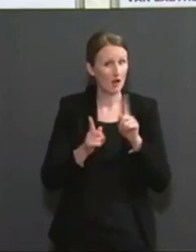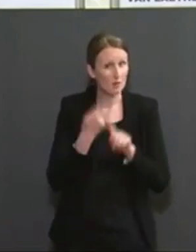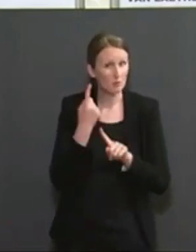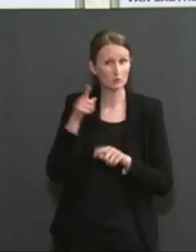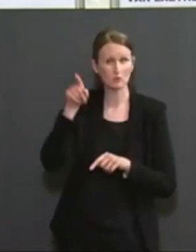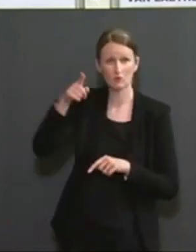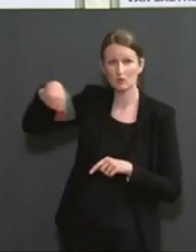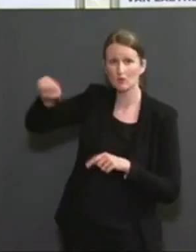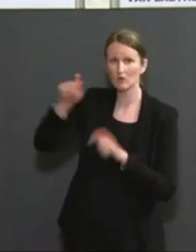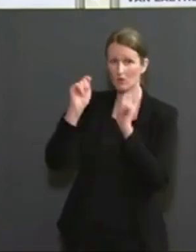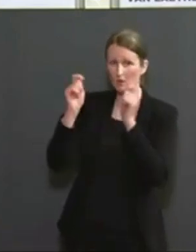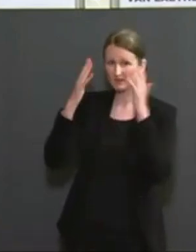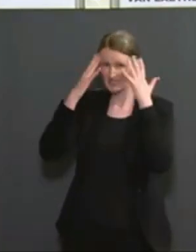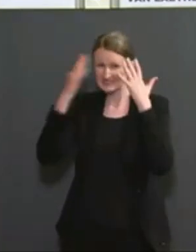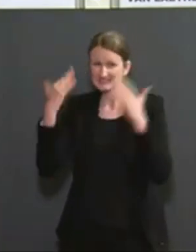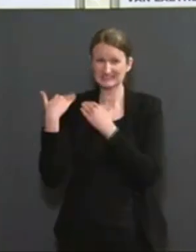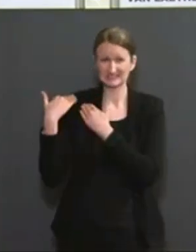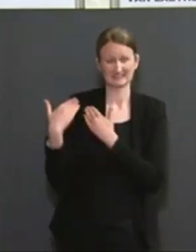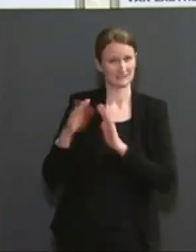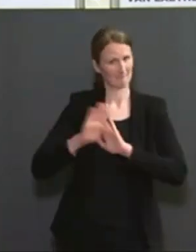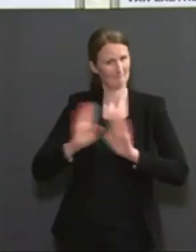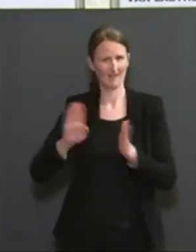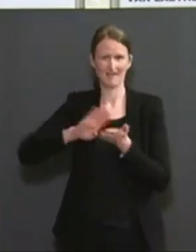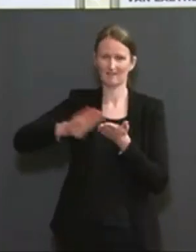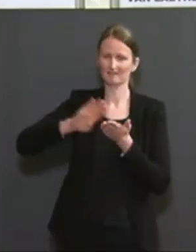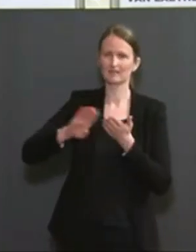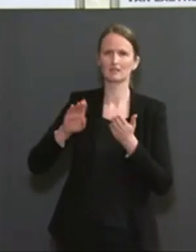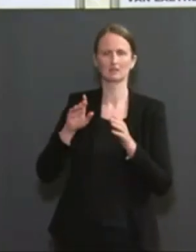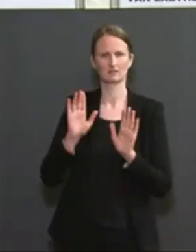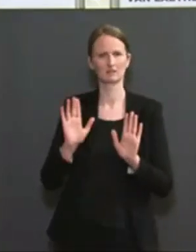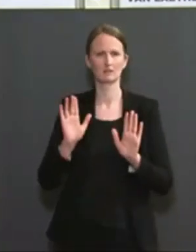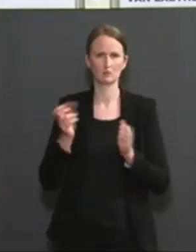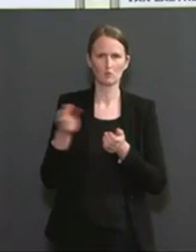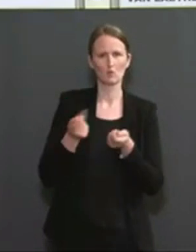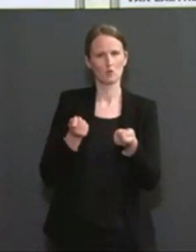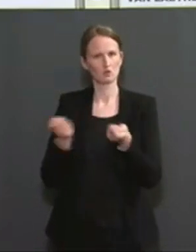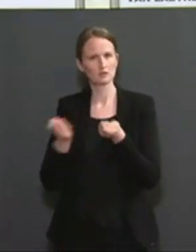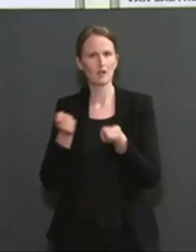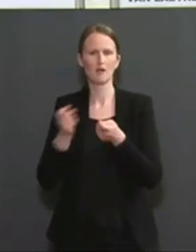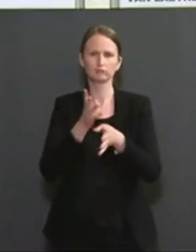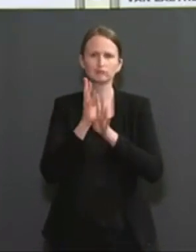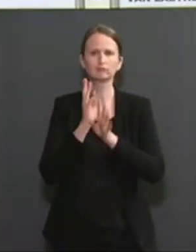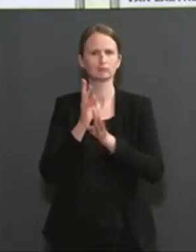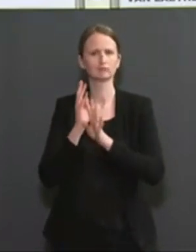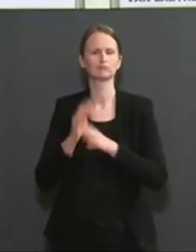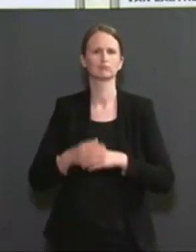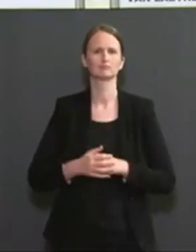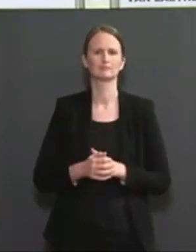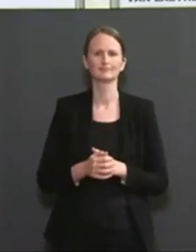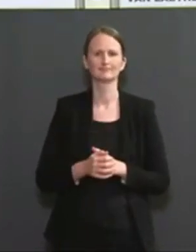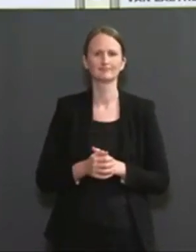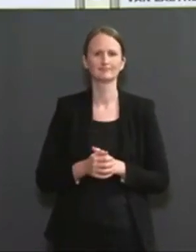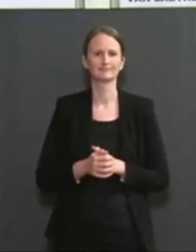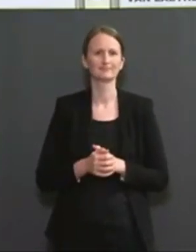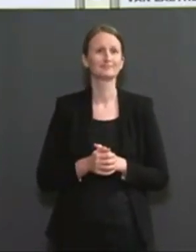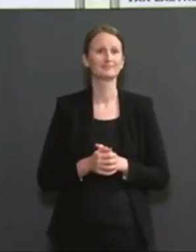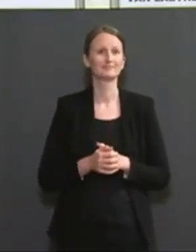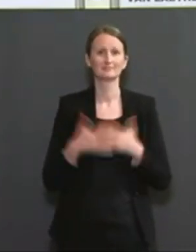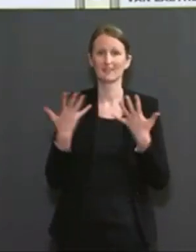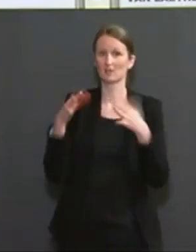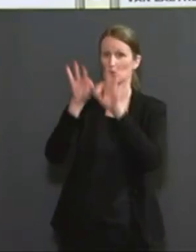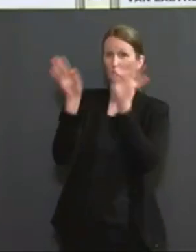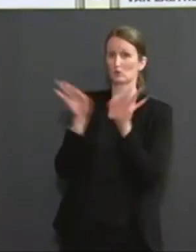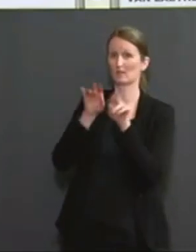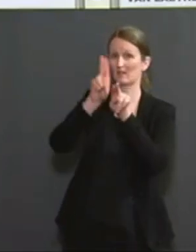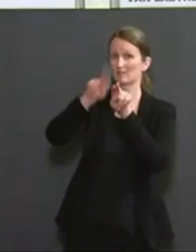système de santé. Ceci nous amène à avoir juste un peu plus de 5000, en l'occurrence 5024 patients